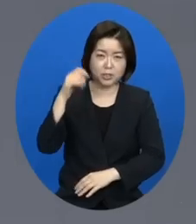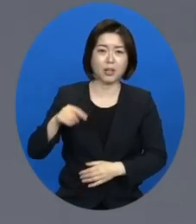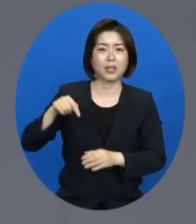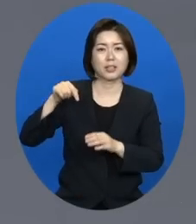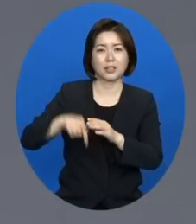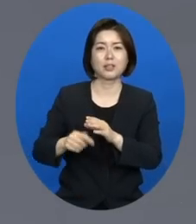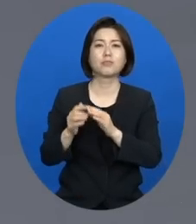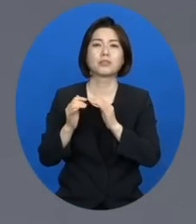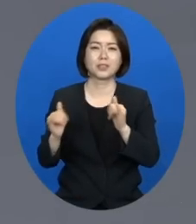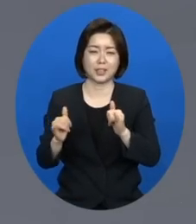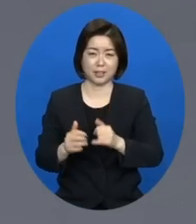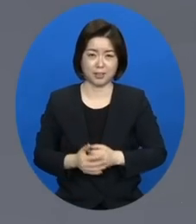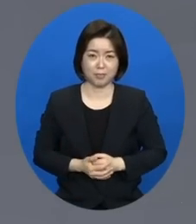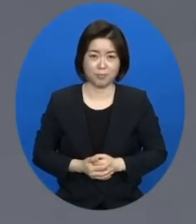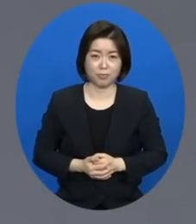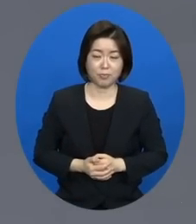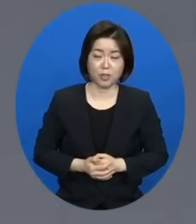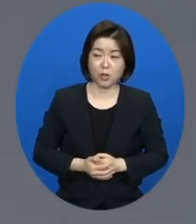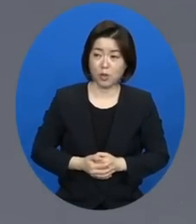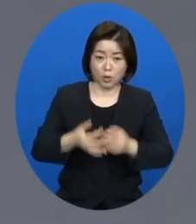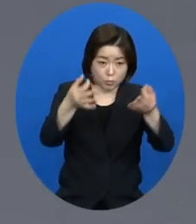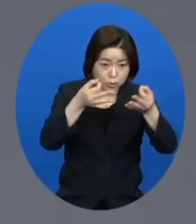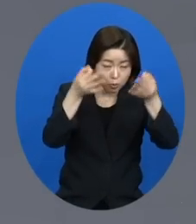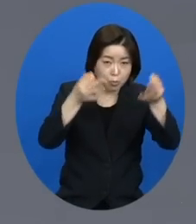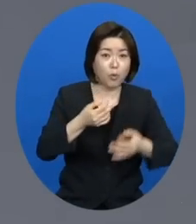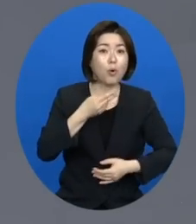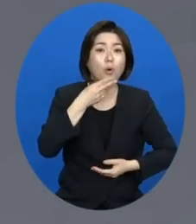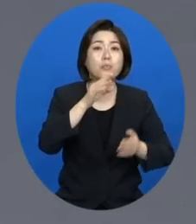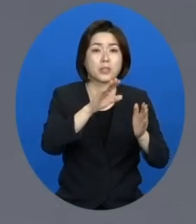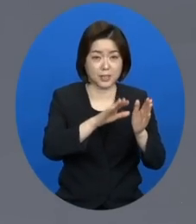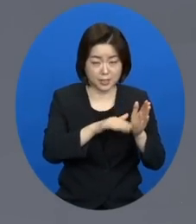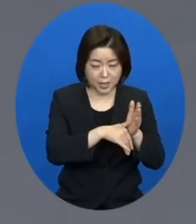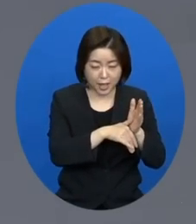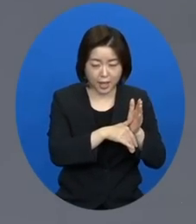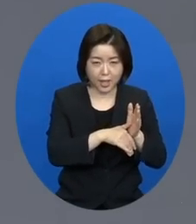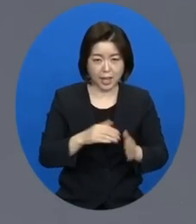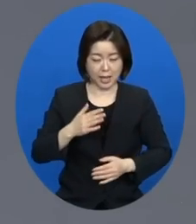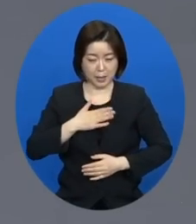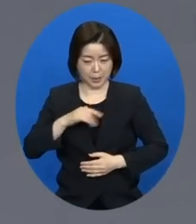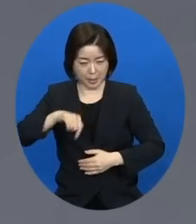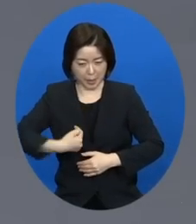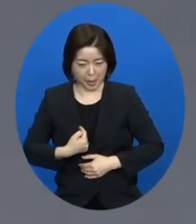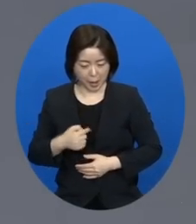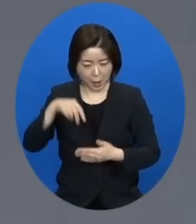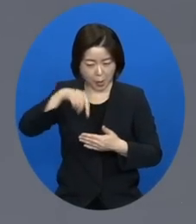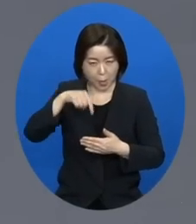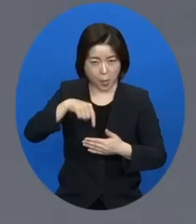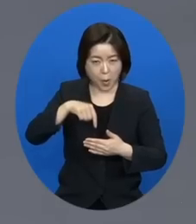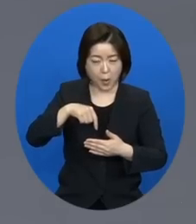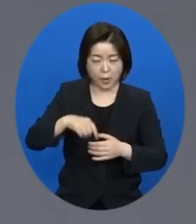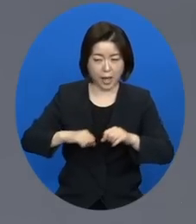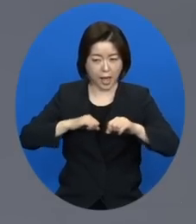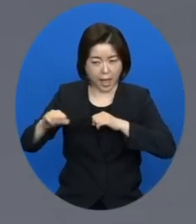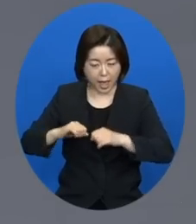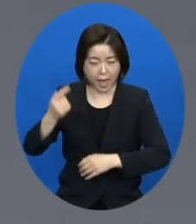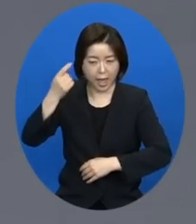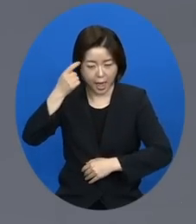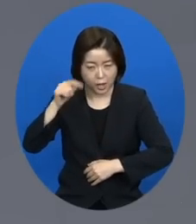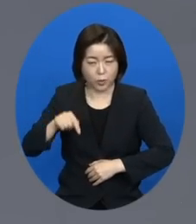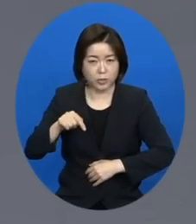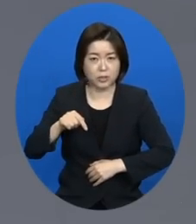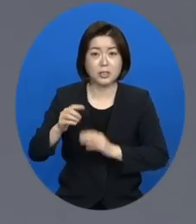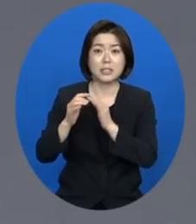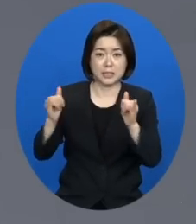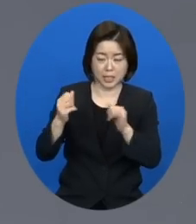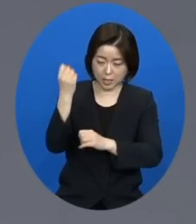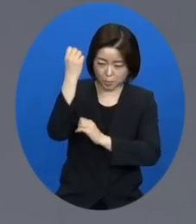사람이죠. 그래서 아무도 보지 않을 때에 그 사람이 하는 그 생각과 행동이 바로 그 사람입니다.